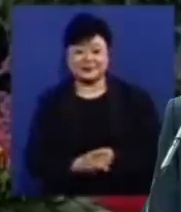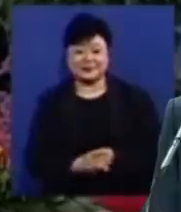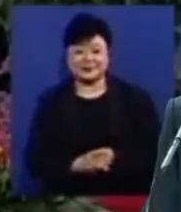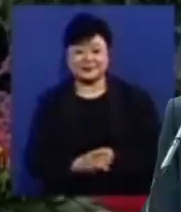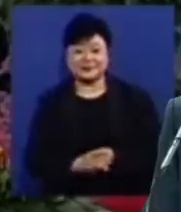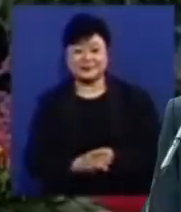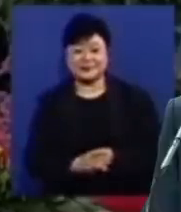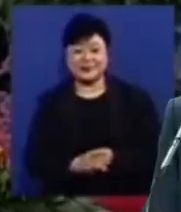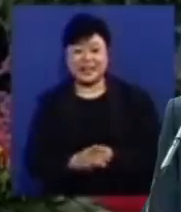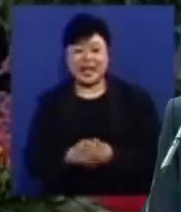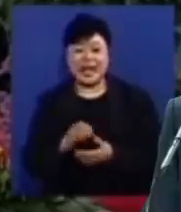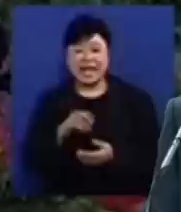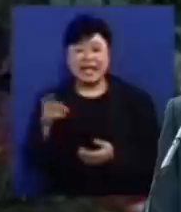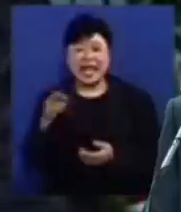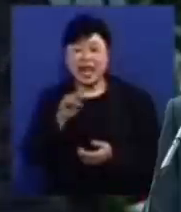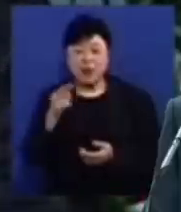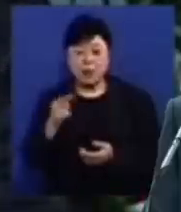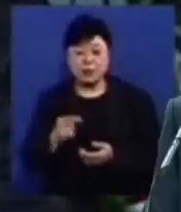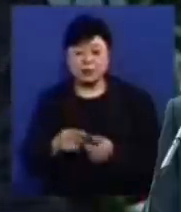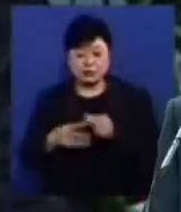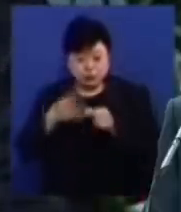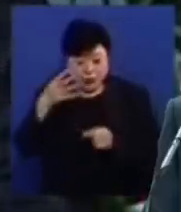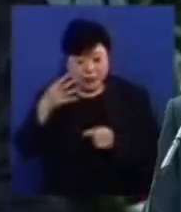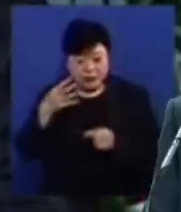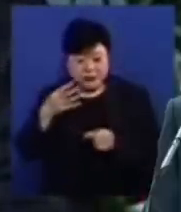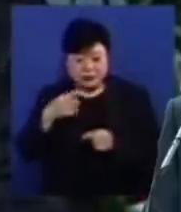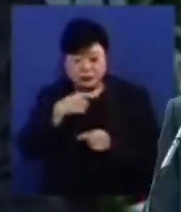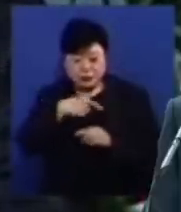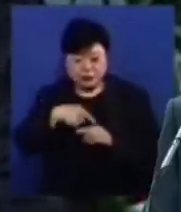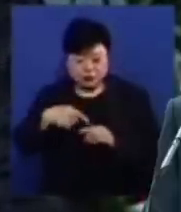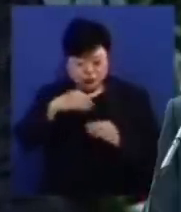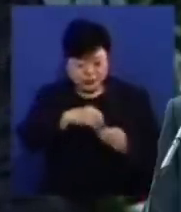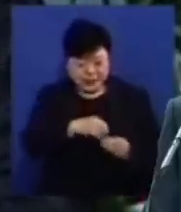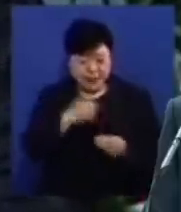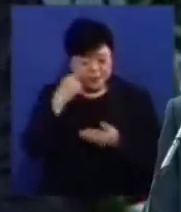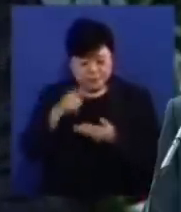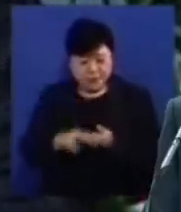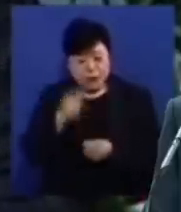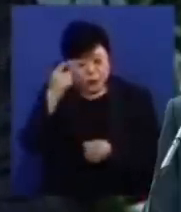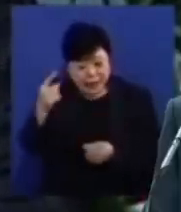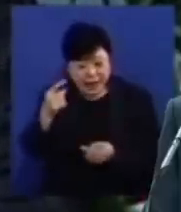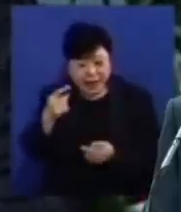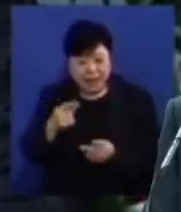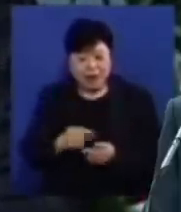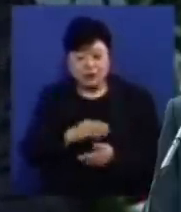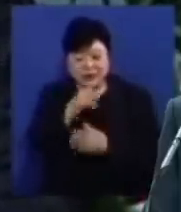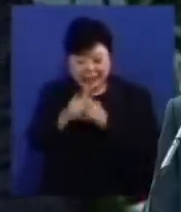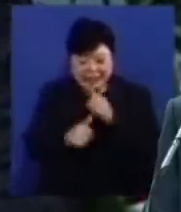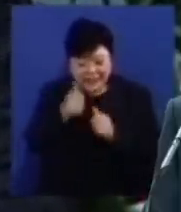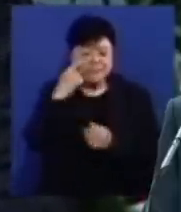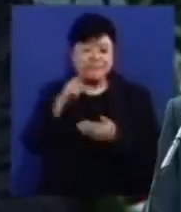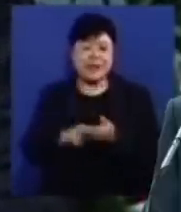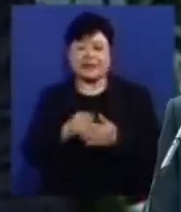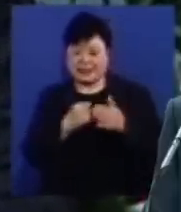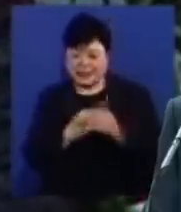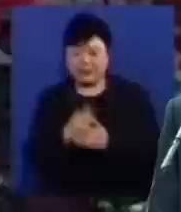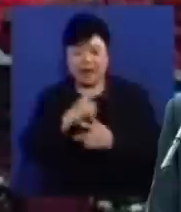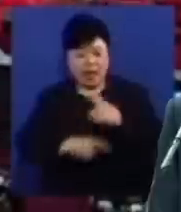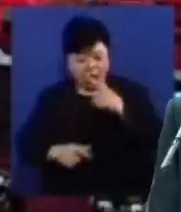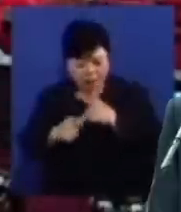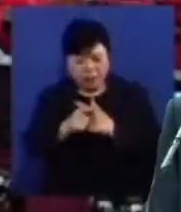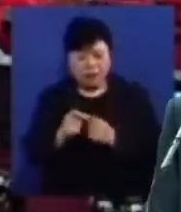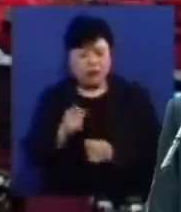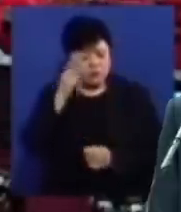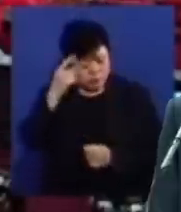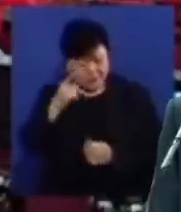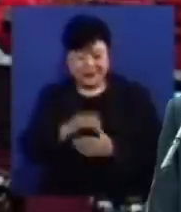게놈 프로젝트에서 인간 유전자를 발견한 것이 위대하다고 하는데 우리는 하나님을 발견했으니 이 얼마나 좋은